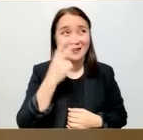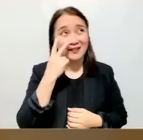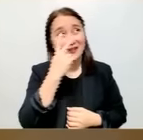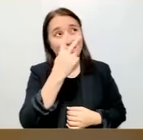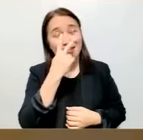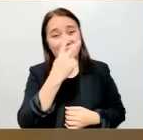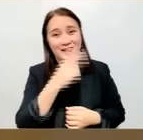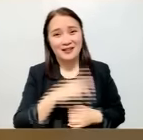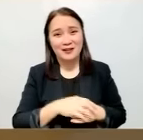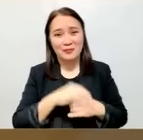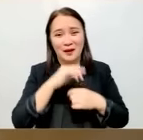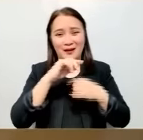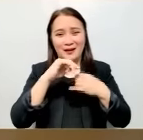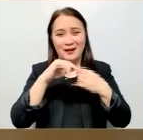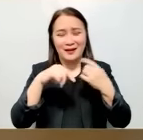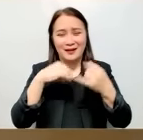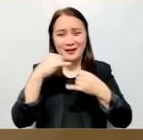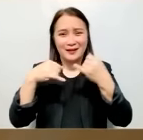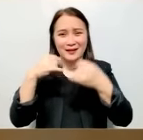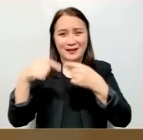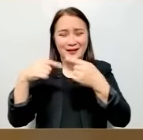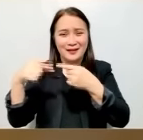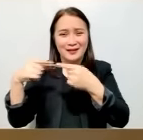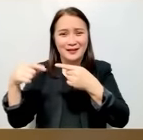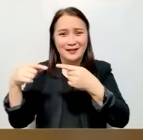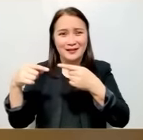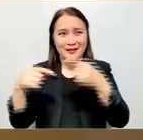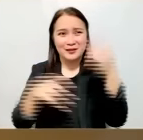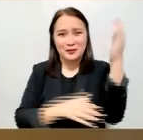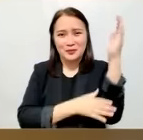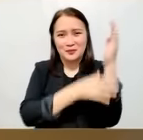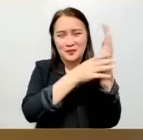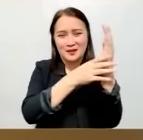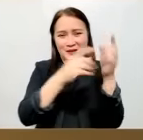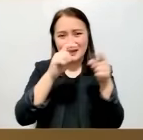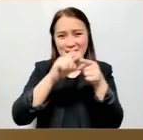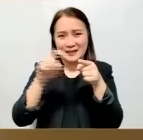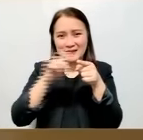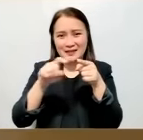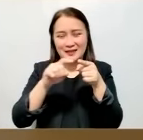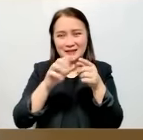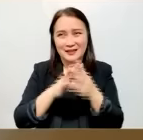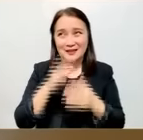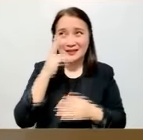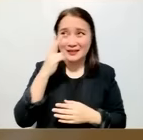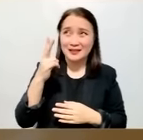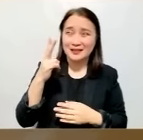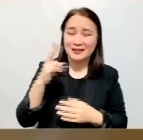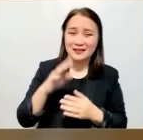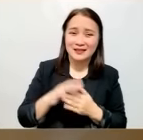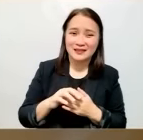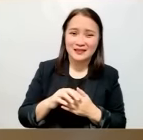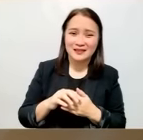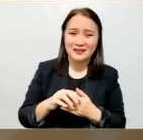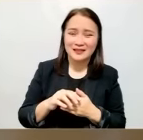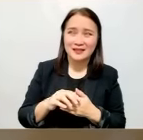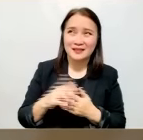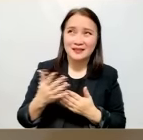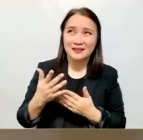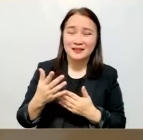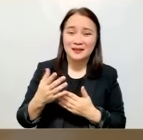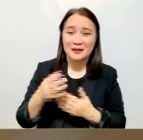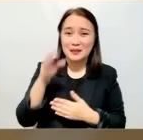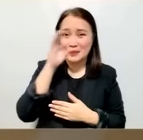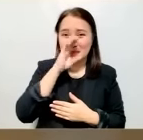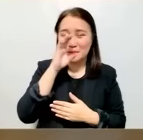Nakapalupot pa sa poste ang malaking sawa na ito nang datnan ng mga residente sa barangay Umapad, Mandawi City, Cebu, alas 7 ng